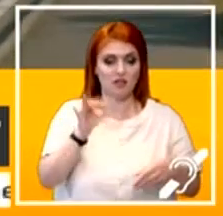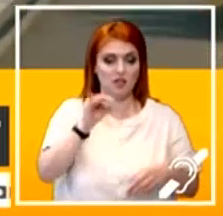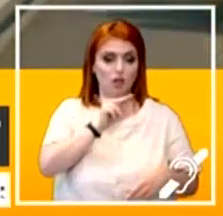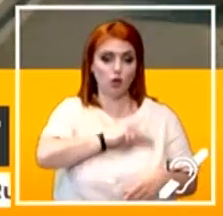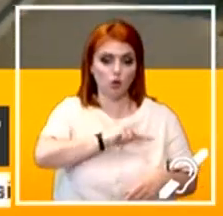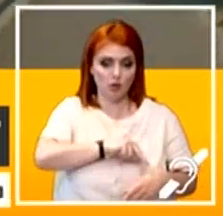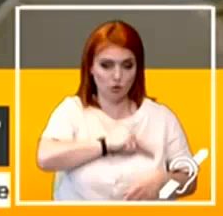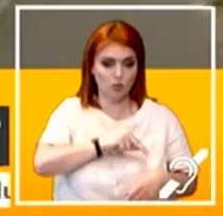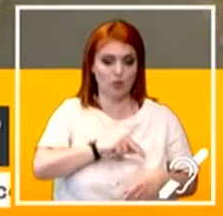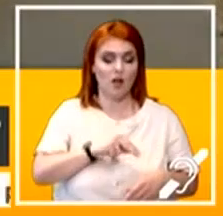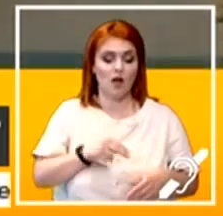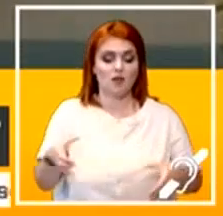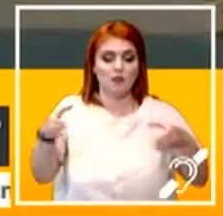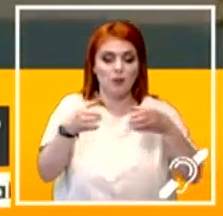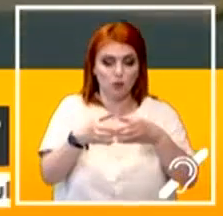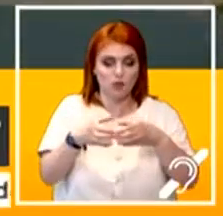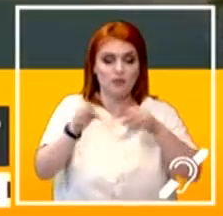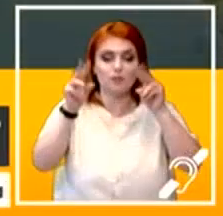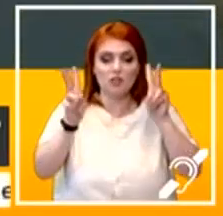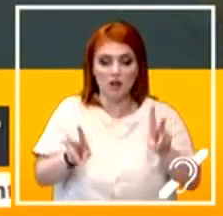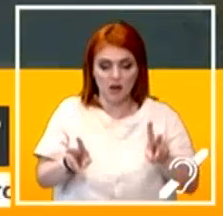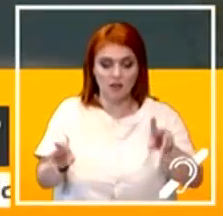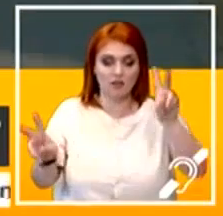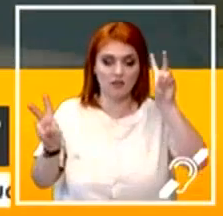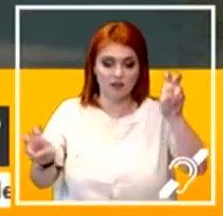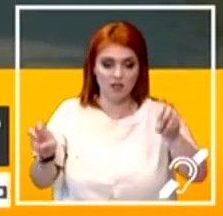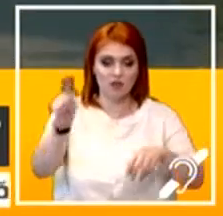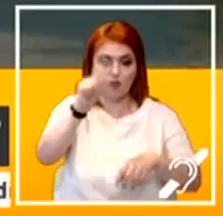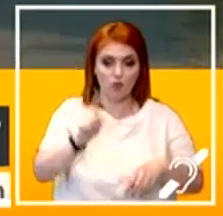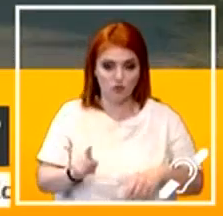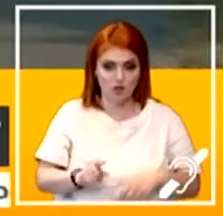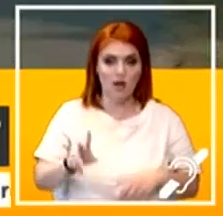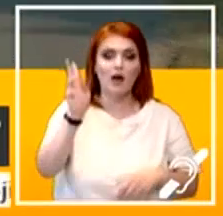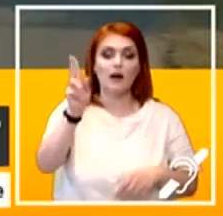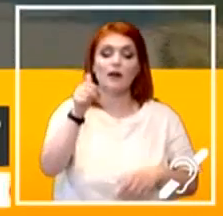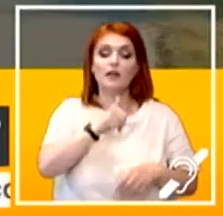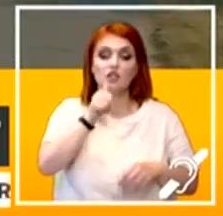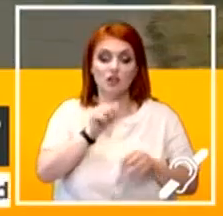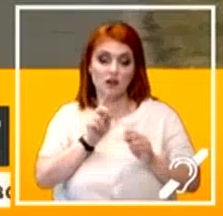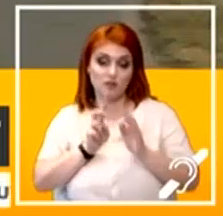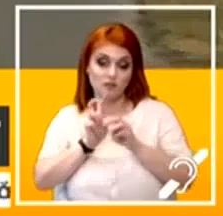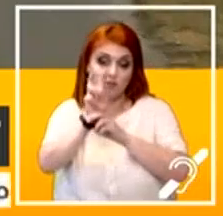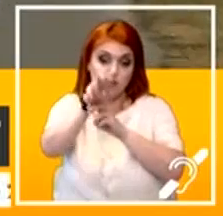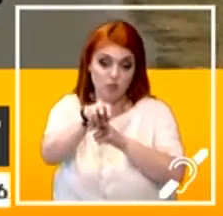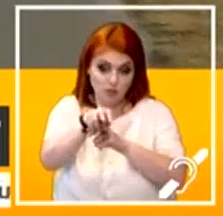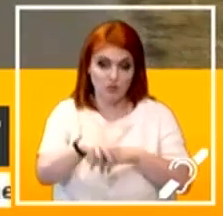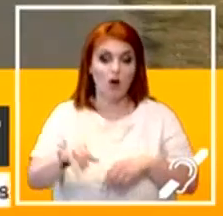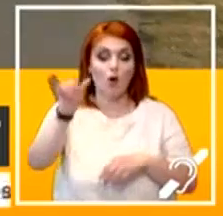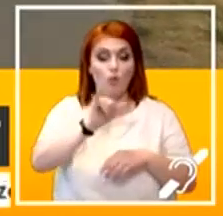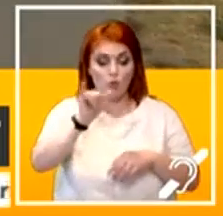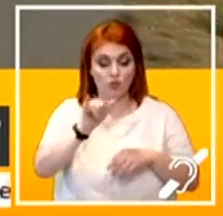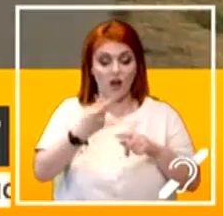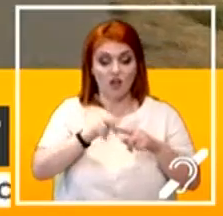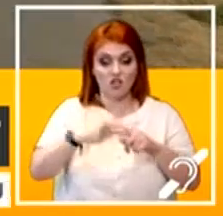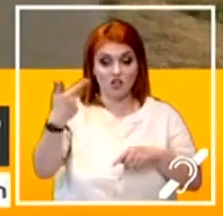ai batalionului cu destinație specială Fulger, care încearcă să pătrundă în interiorul aeroportului, unde cetățeanul